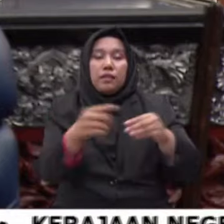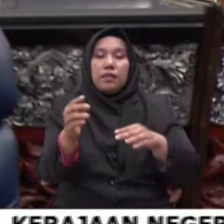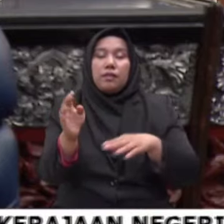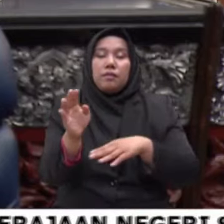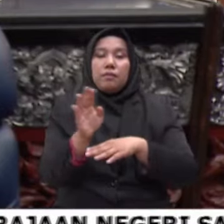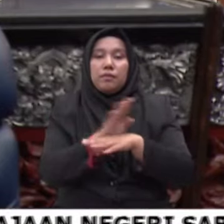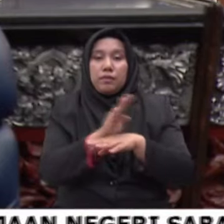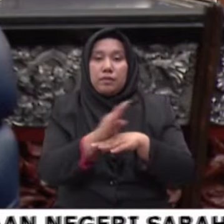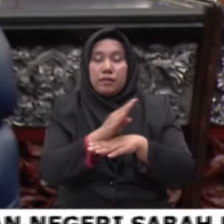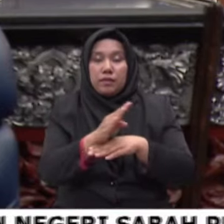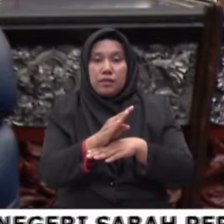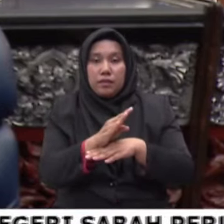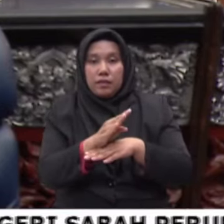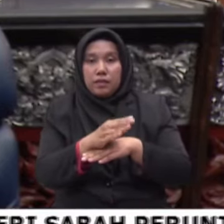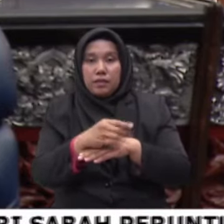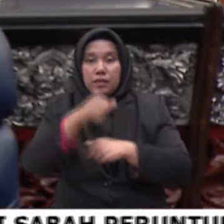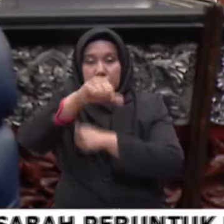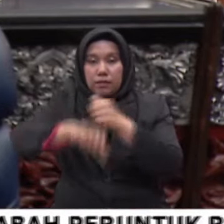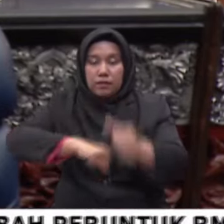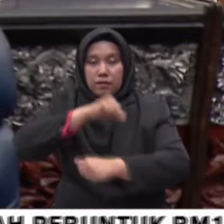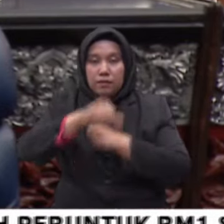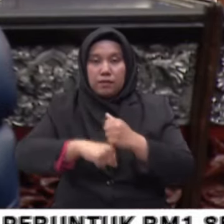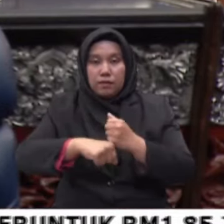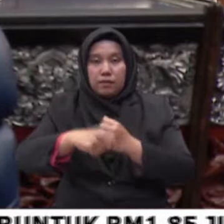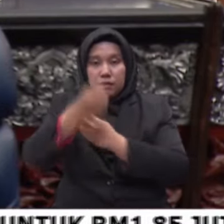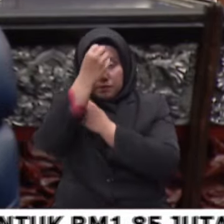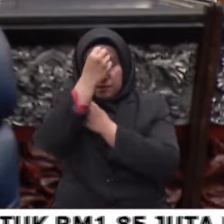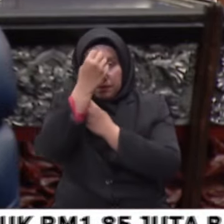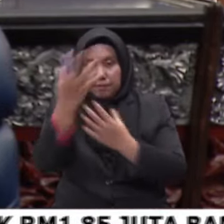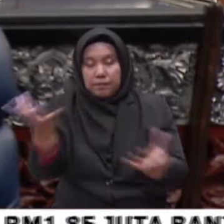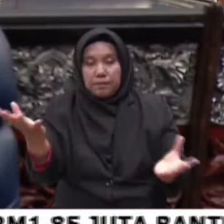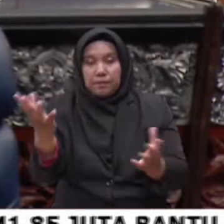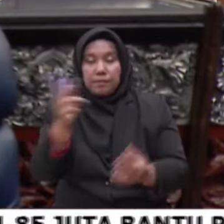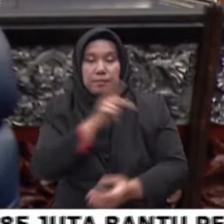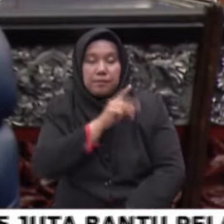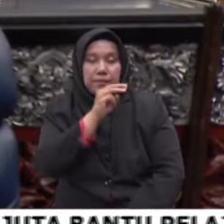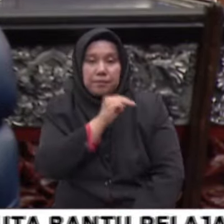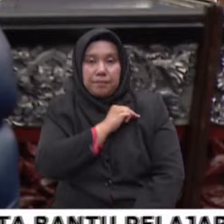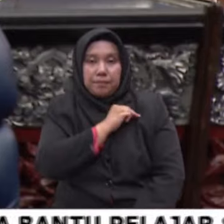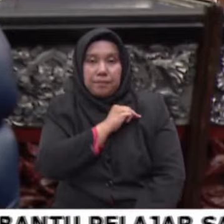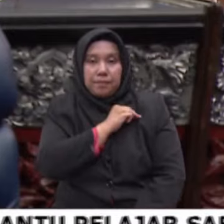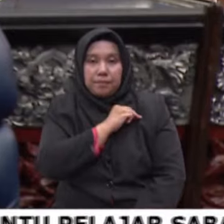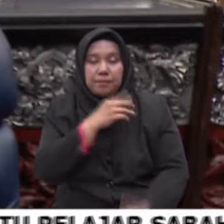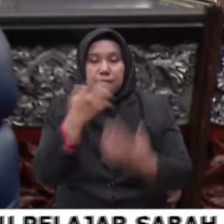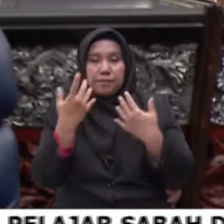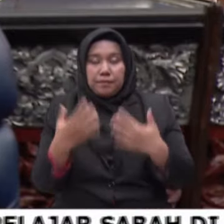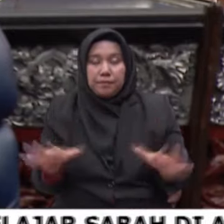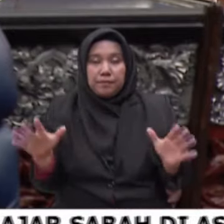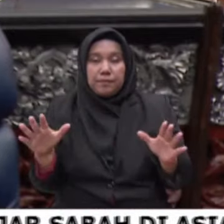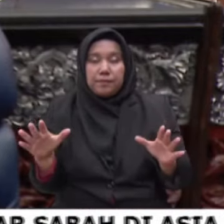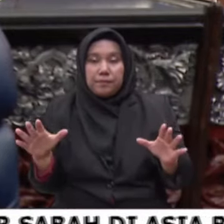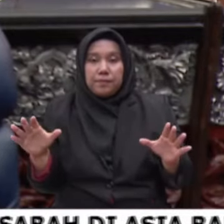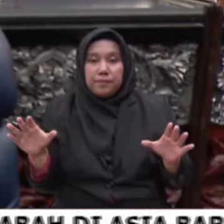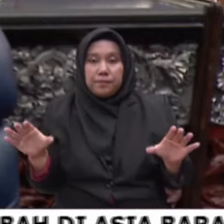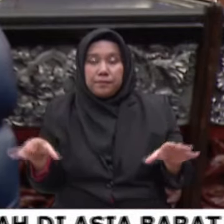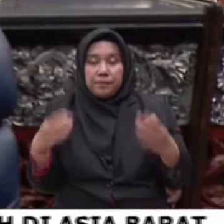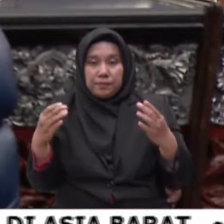menghargai cadangan tersebut dan sebagai makluman pihak kementerian telah pun mengadakan